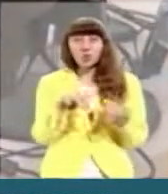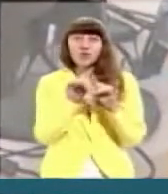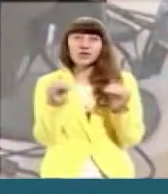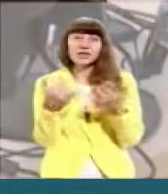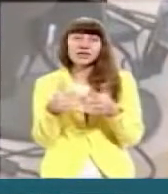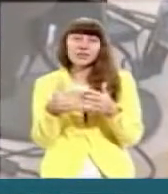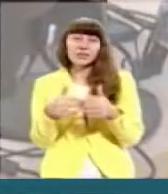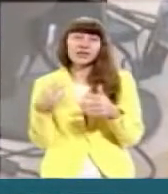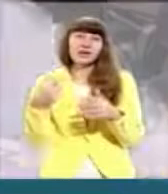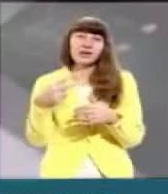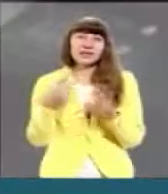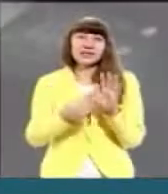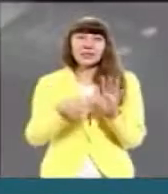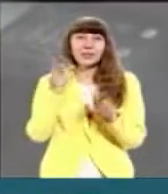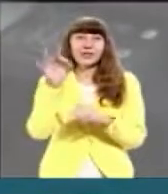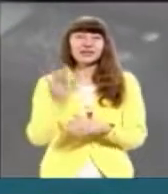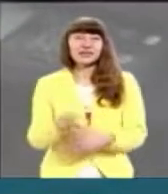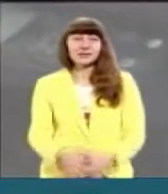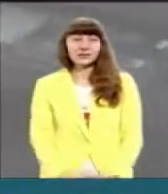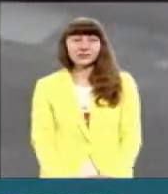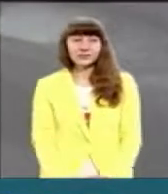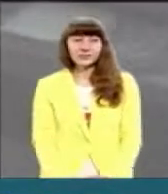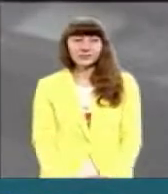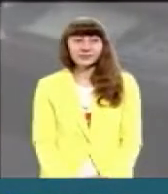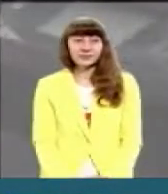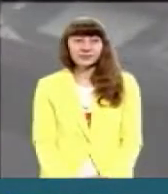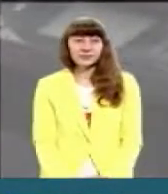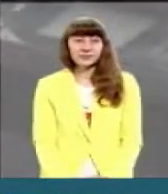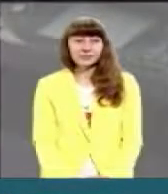пенсию в среднем на 27%. Алмажан Аманкельдинова, Руслан Жабаев, телеканал Костанай.